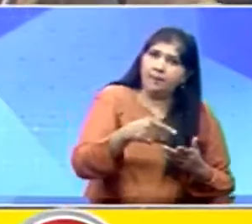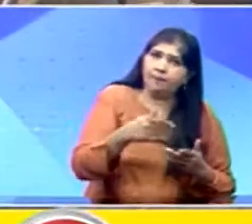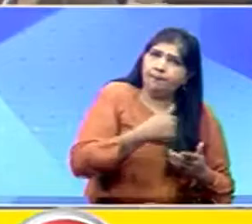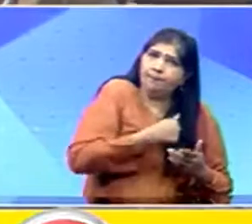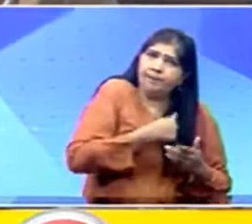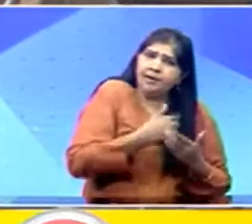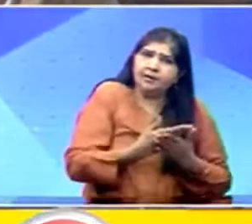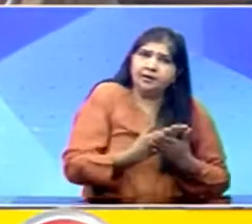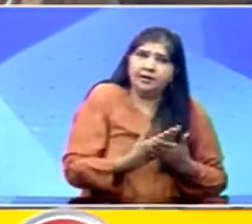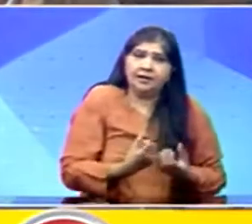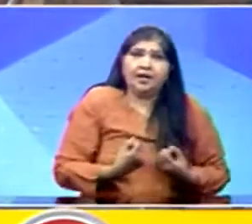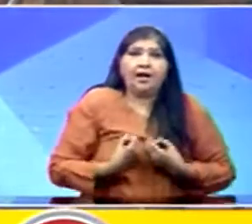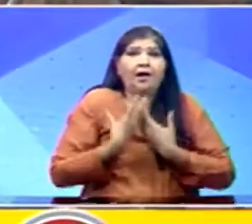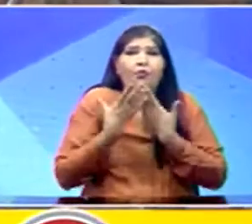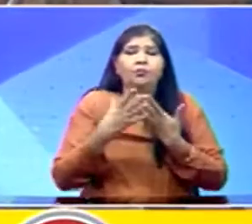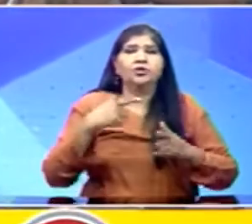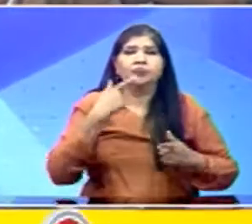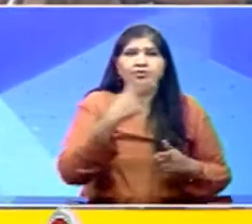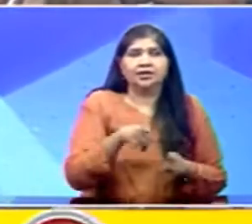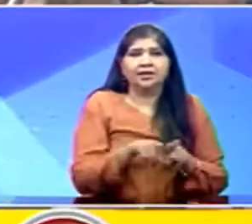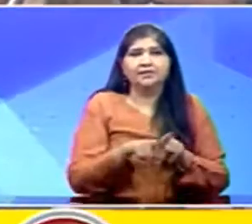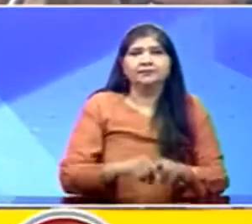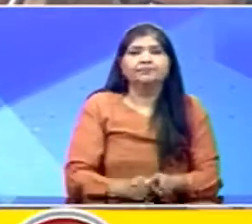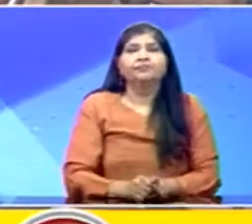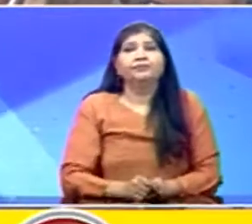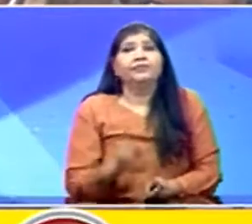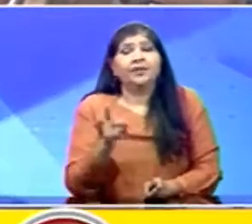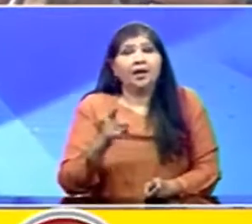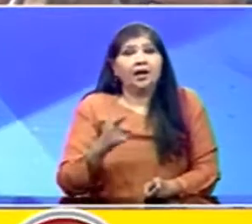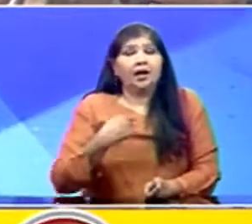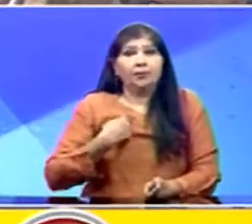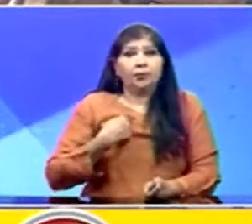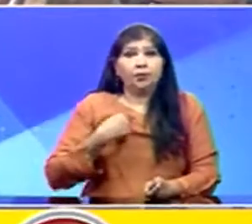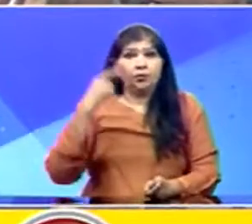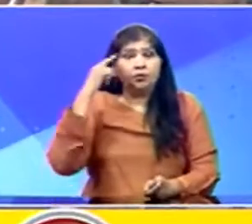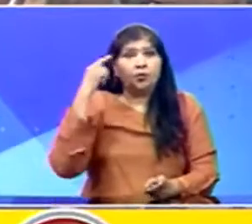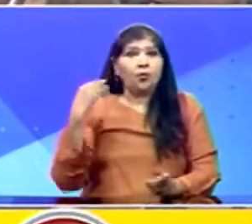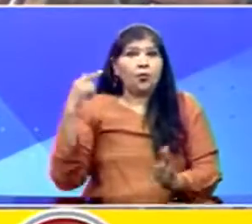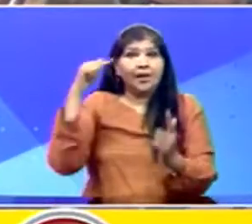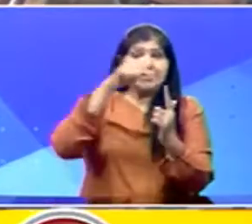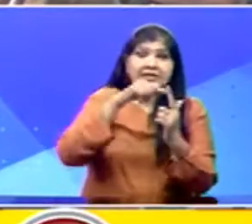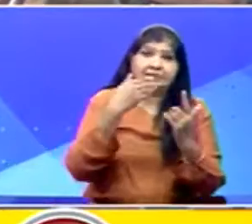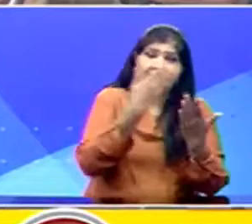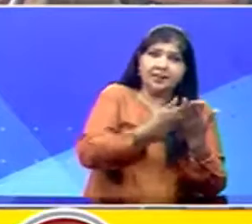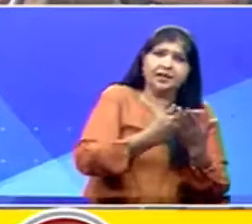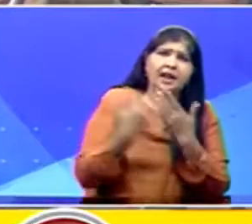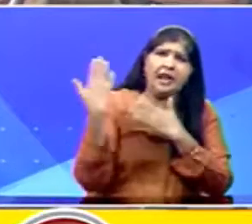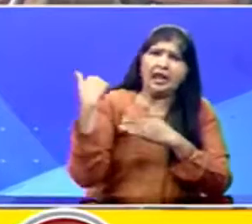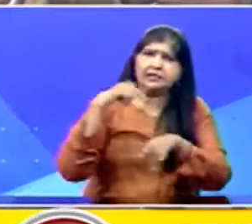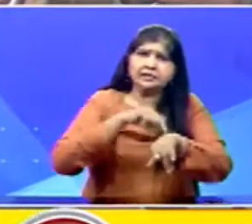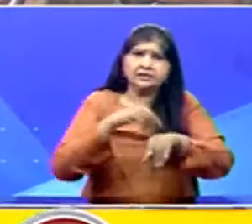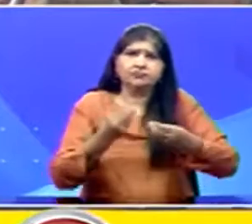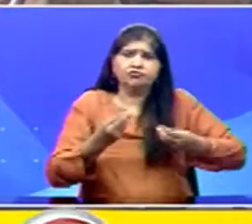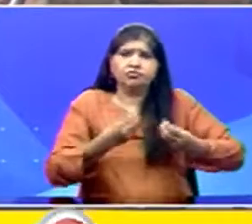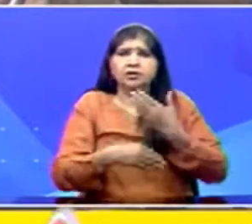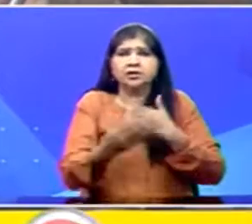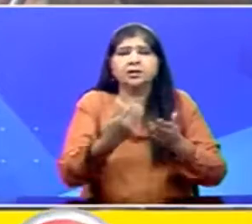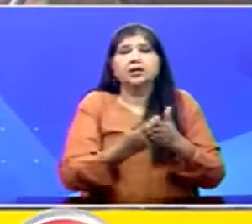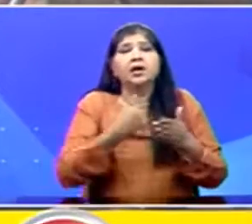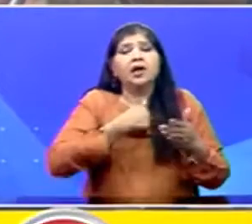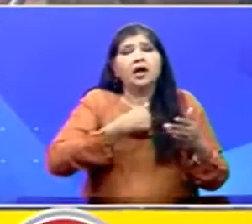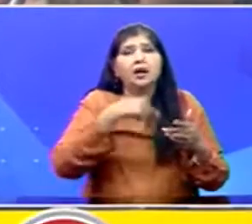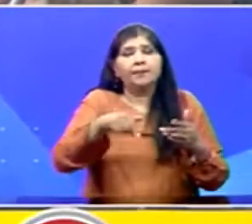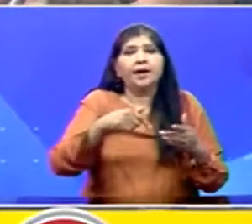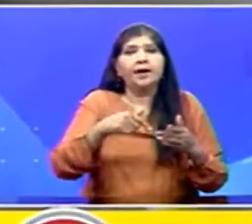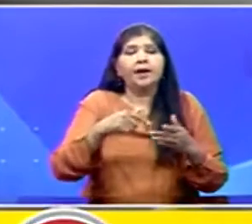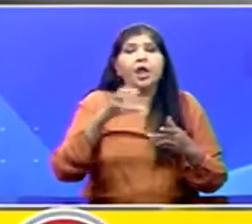प्रफुलिद भी होगा और आपको प्रेणा भी मिलेगी बीते दिनों हमारे